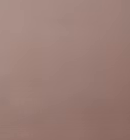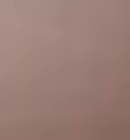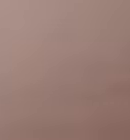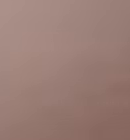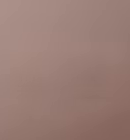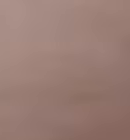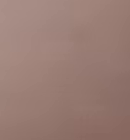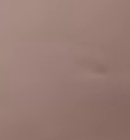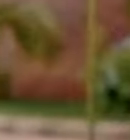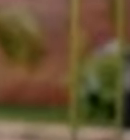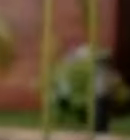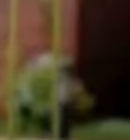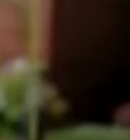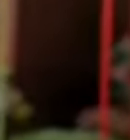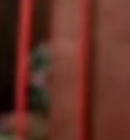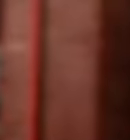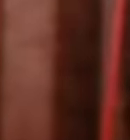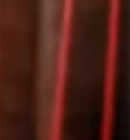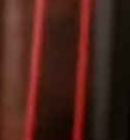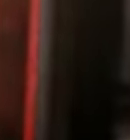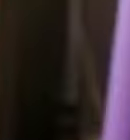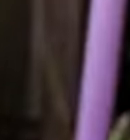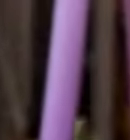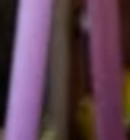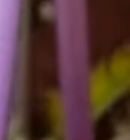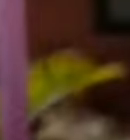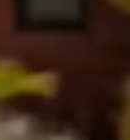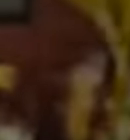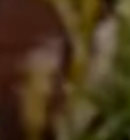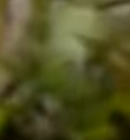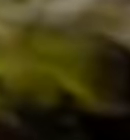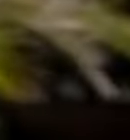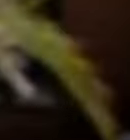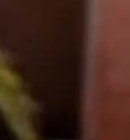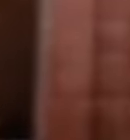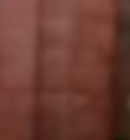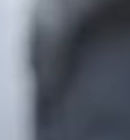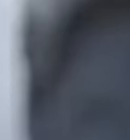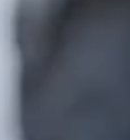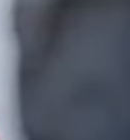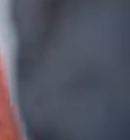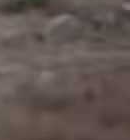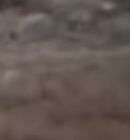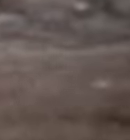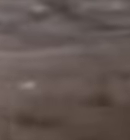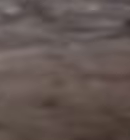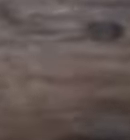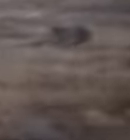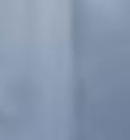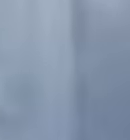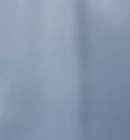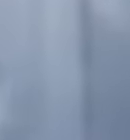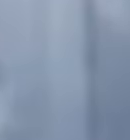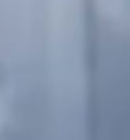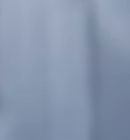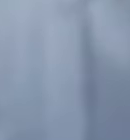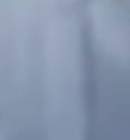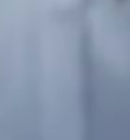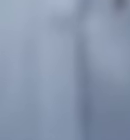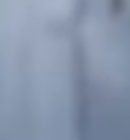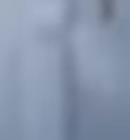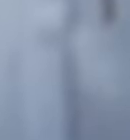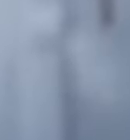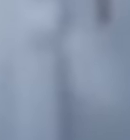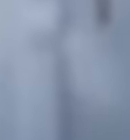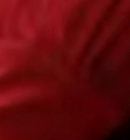chakula na kupoteza uzito haraka. Nilipimwa hospitalini, kabainika nilikuwa na TB. Nilianza matibabu